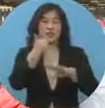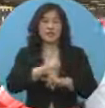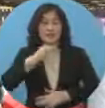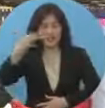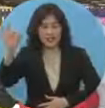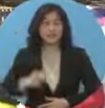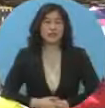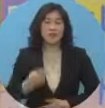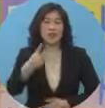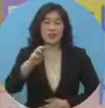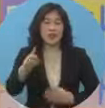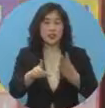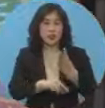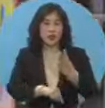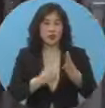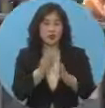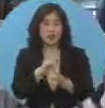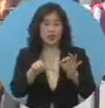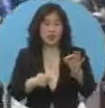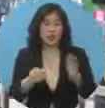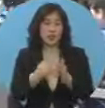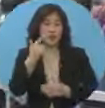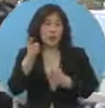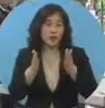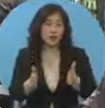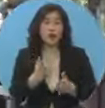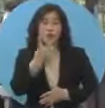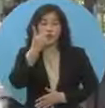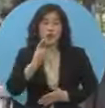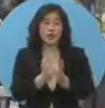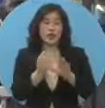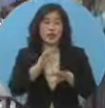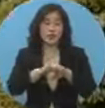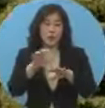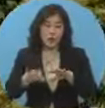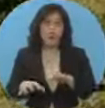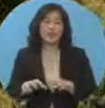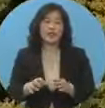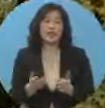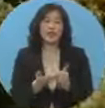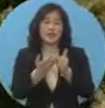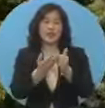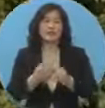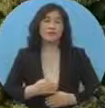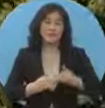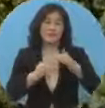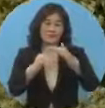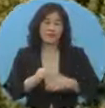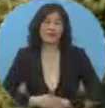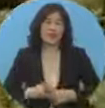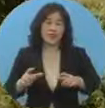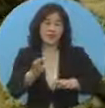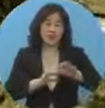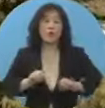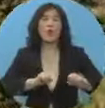2013년 4월부터 히 울 까지 6개월간 순천만 국가 정원을 중심으로 진행되는 이 박람회는 지역경제 활성화는